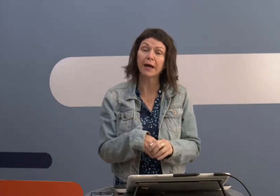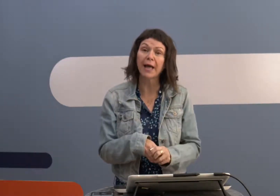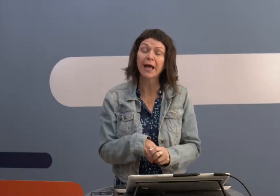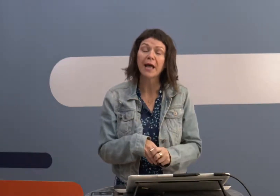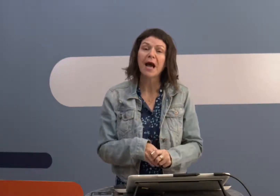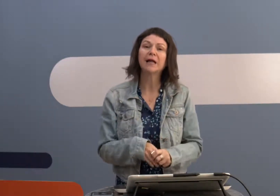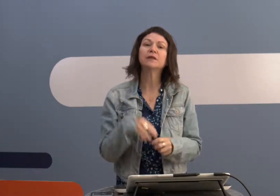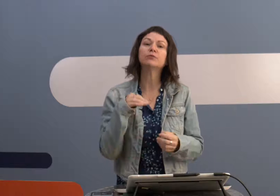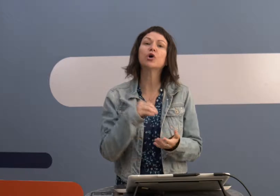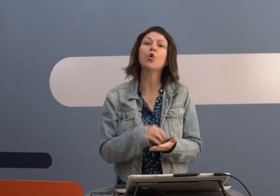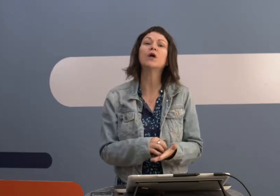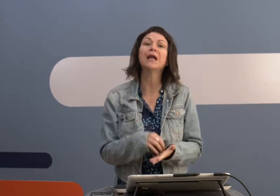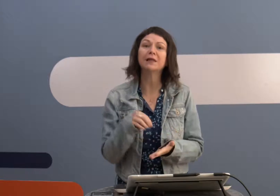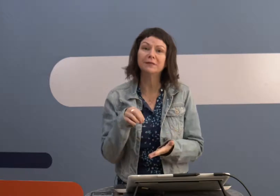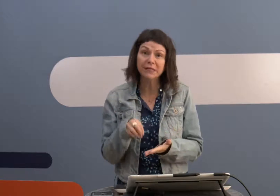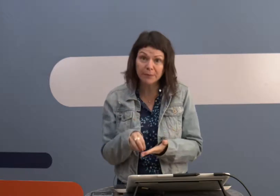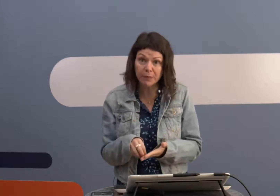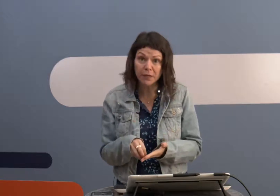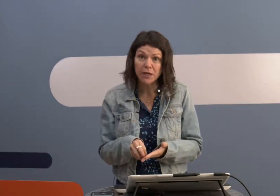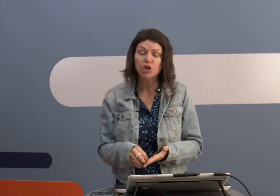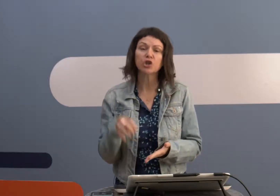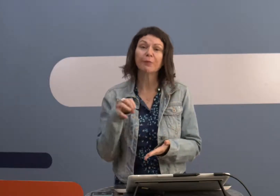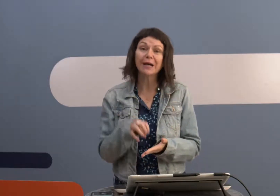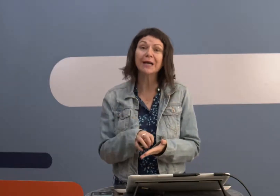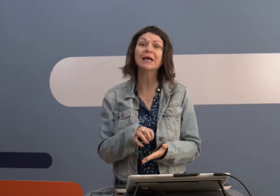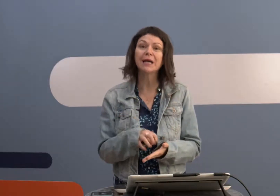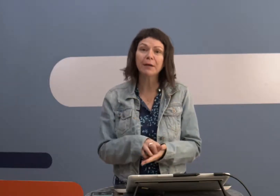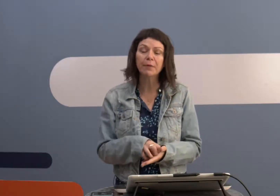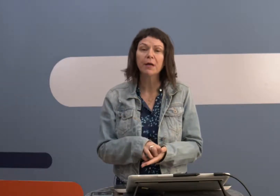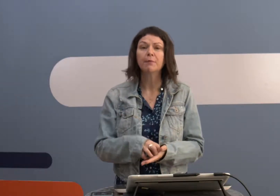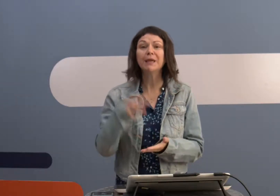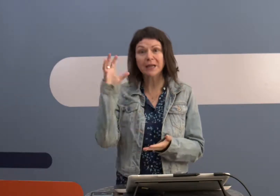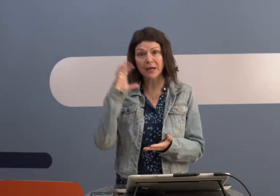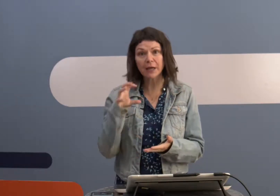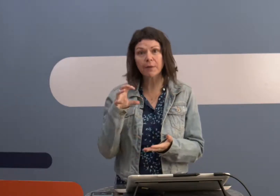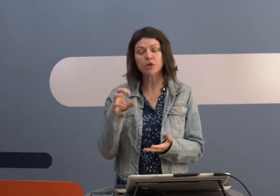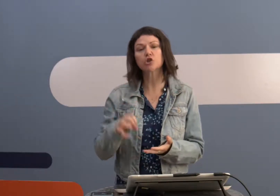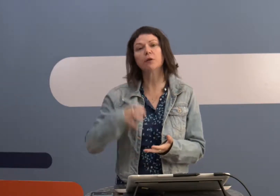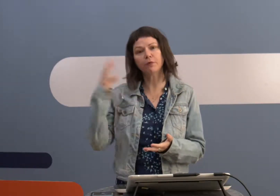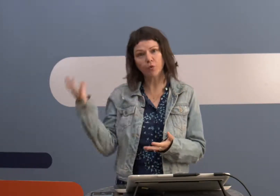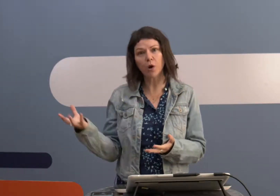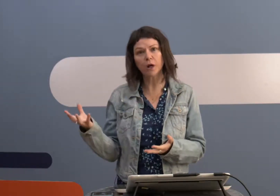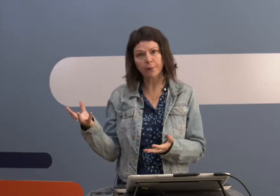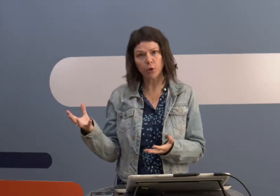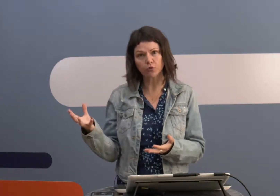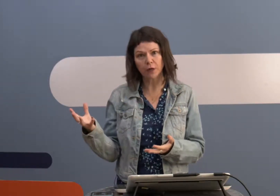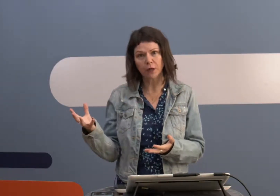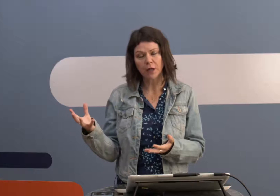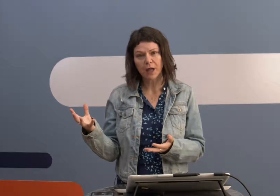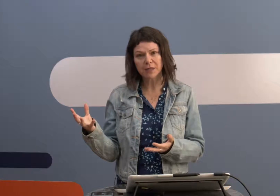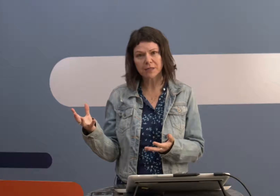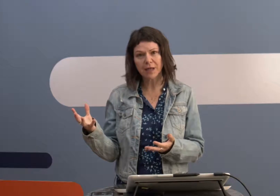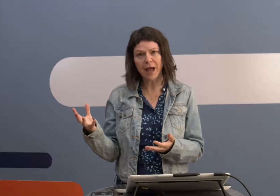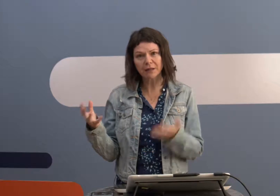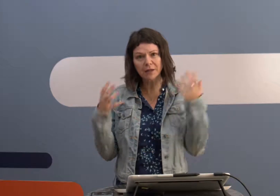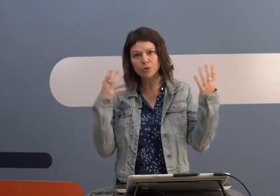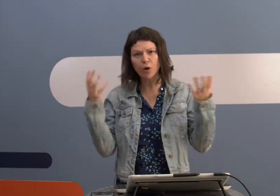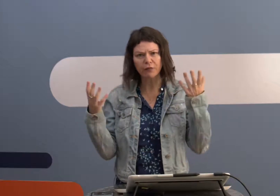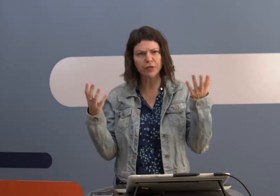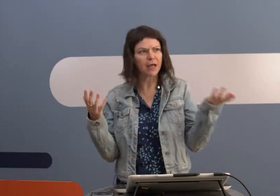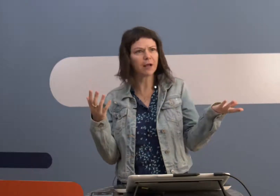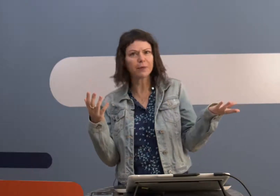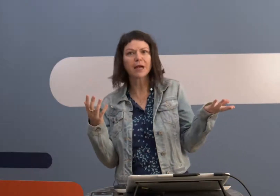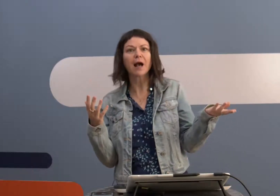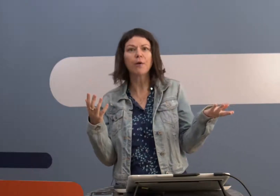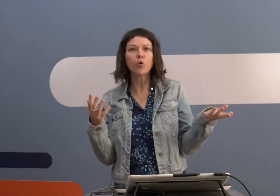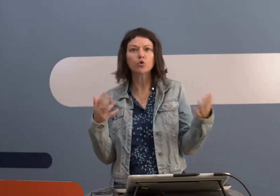שהסרטון מראה. אתם תראו ילדים שמקריאים מקרים של מבוגרים יותר. אז אל תנסו